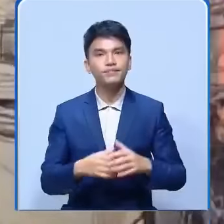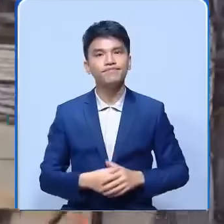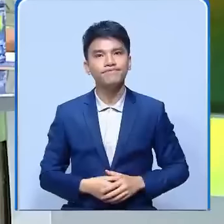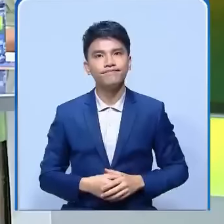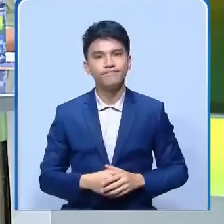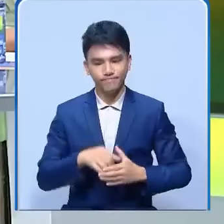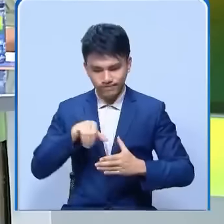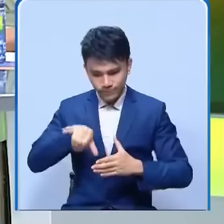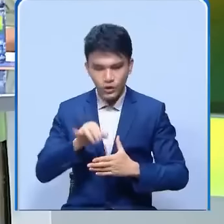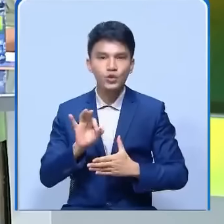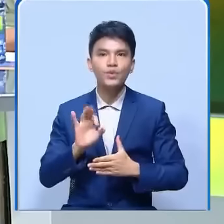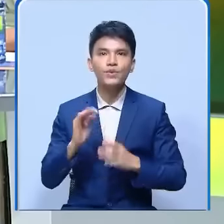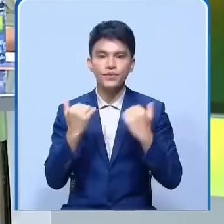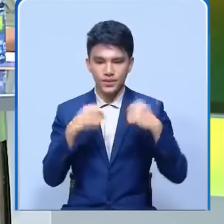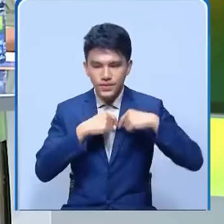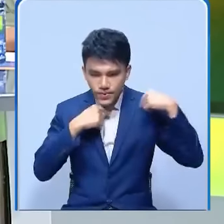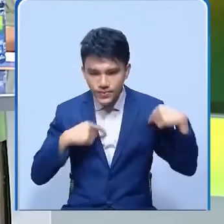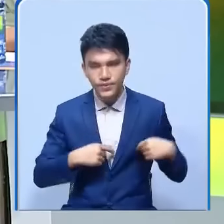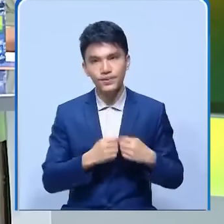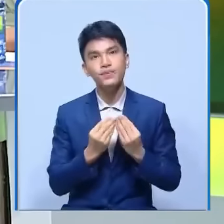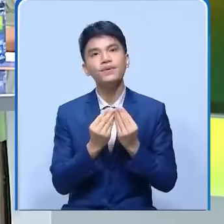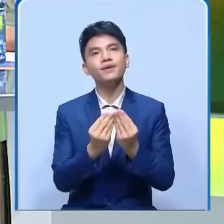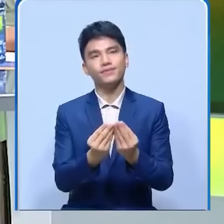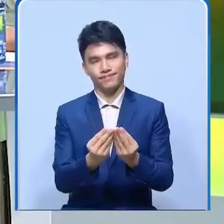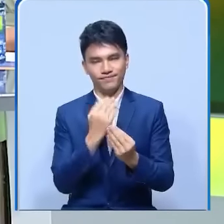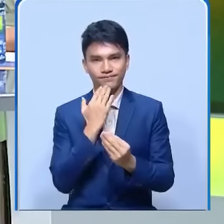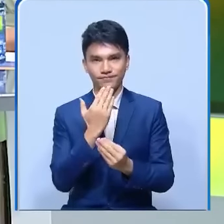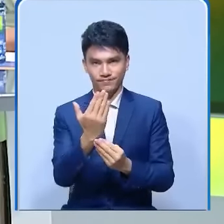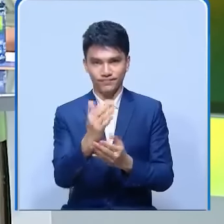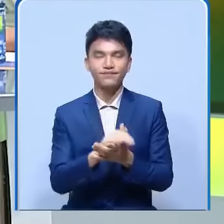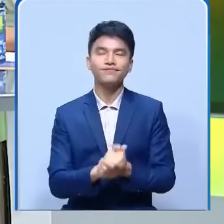ทาง YouTube ทาง Facebook นะคะให้กำลังใจผู้ประสบภัยกันมาอย่างต่อเนื่